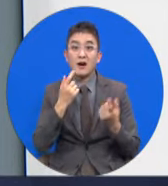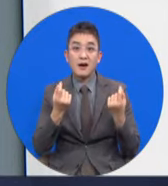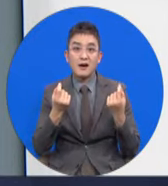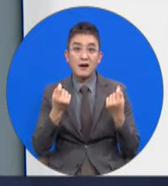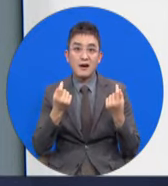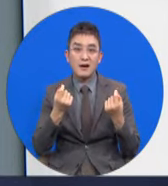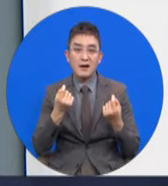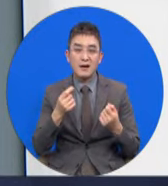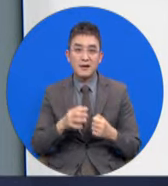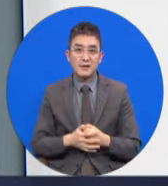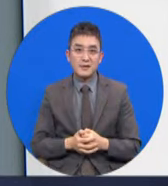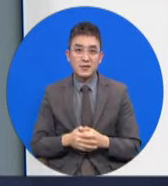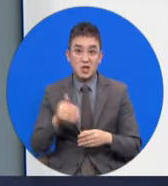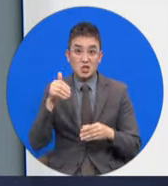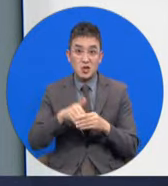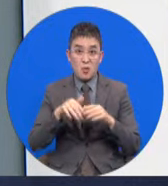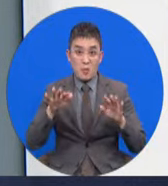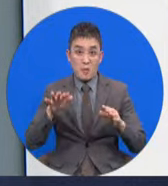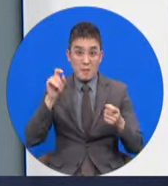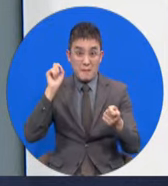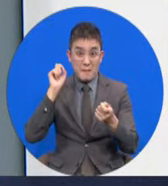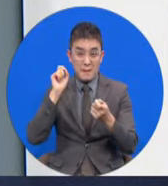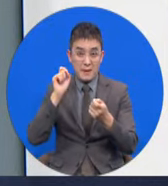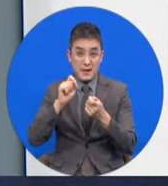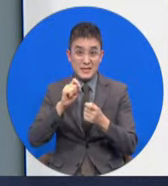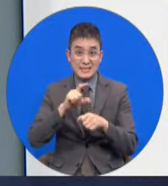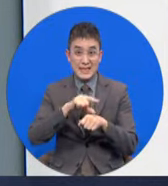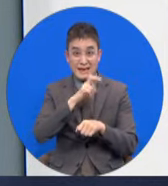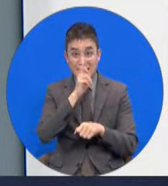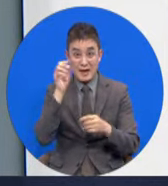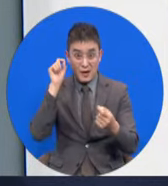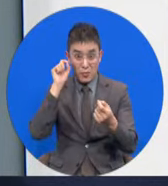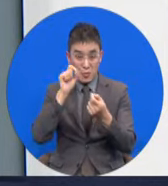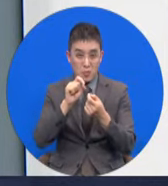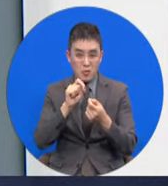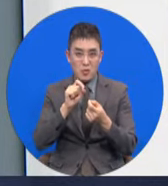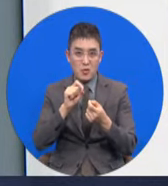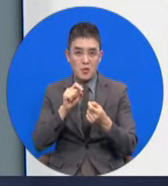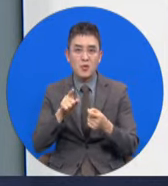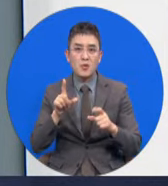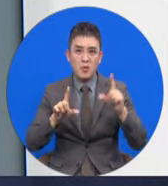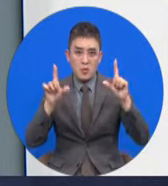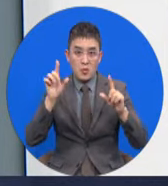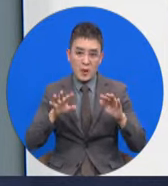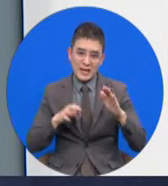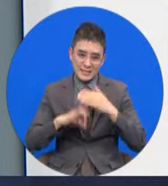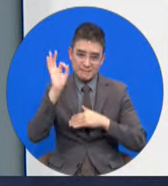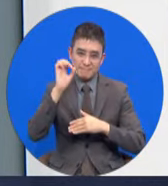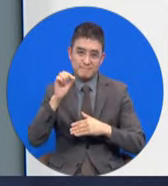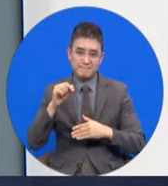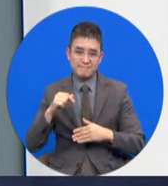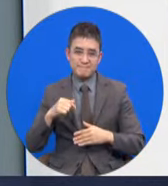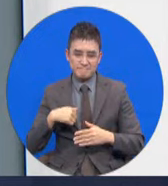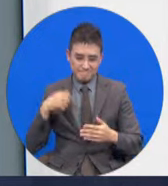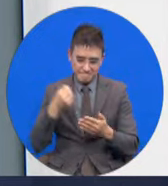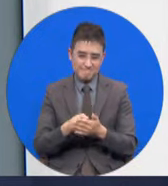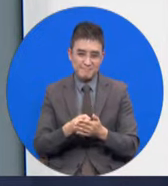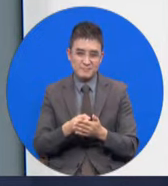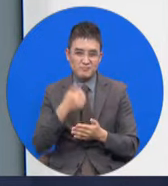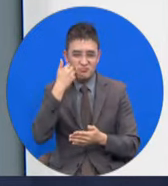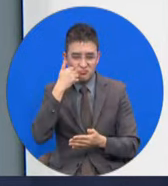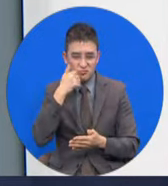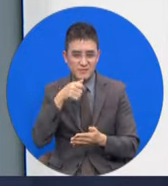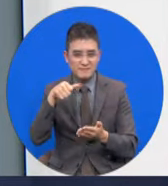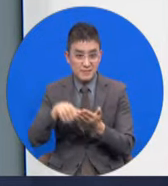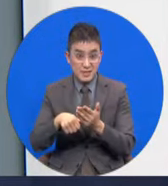이제 막바지 선거에 영향을 미치지 않을까 싶습니다. 사실 오늘 아침에 일어나가지고 나 누굴 찍겠다는 분은 거의 없습니다. 그렇군요. 이미